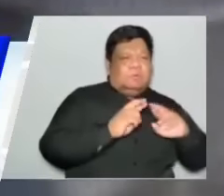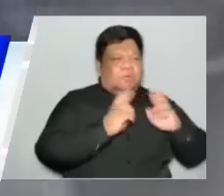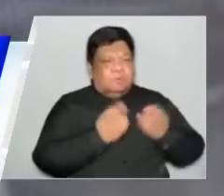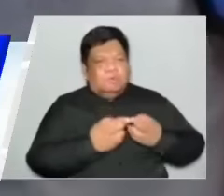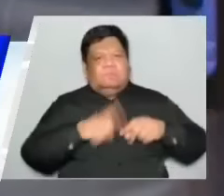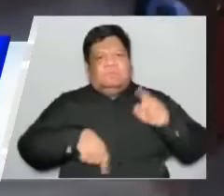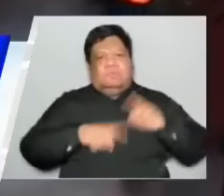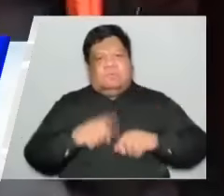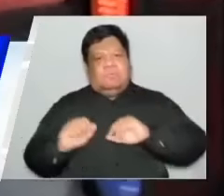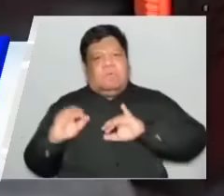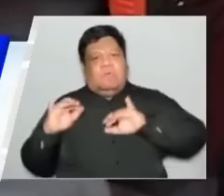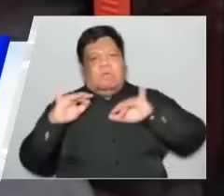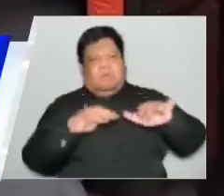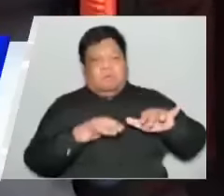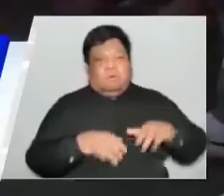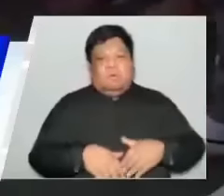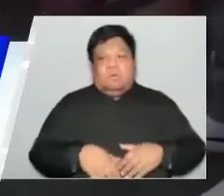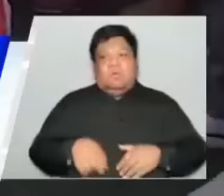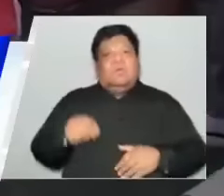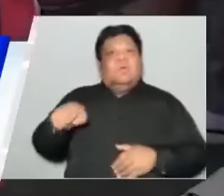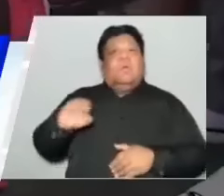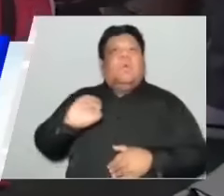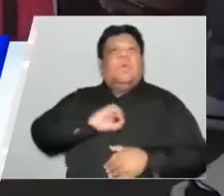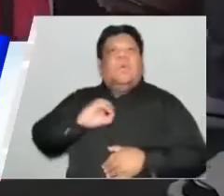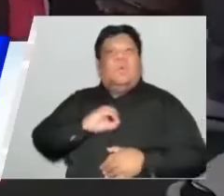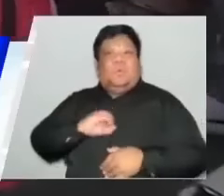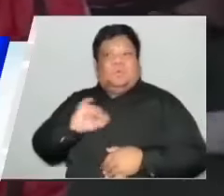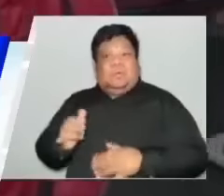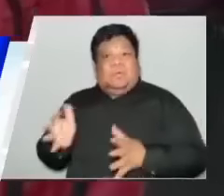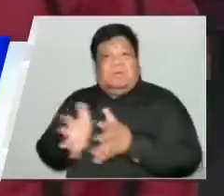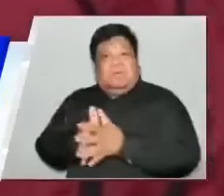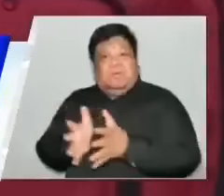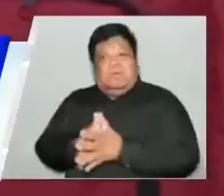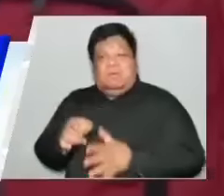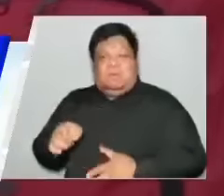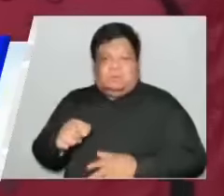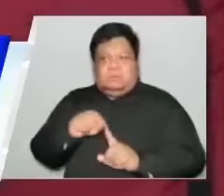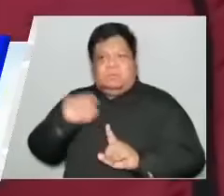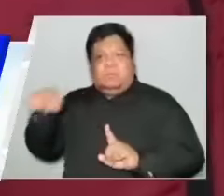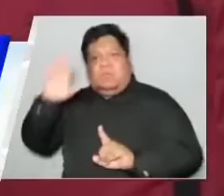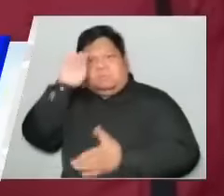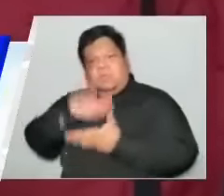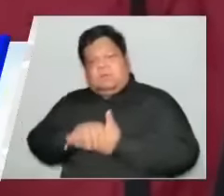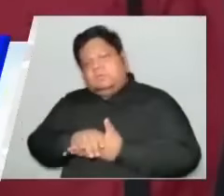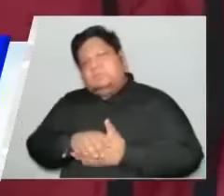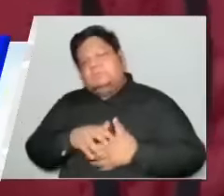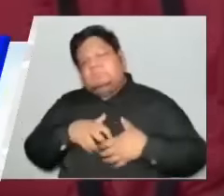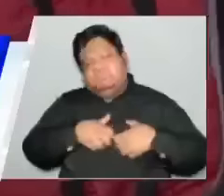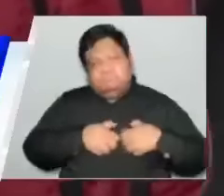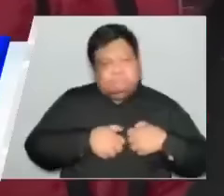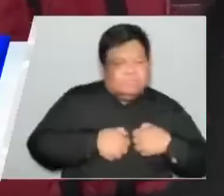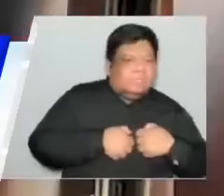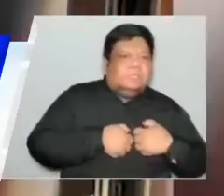ng nasawing may-ari ng karinderya. Sa tindi na kanyang hinagpis, kinailangan siyang isakay sa